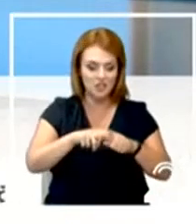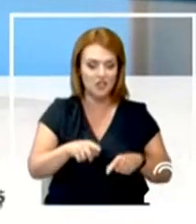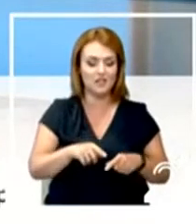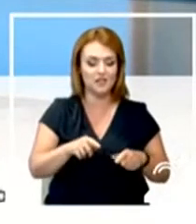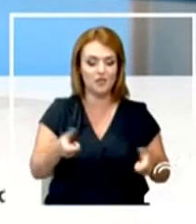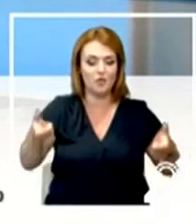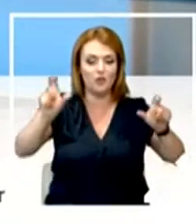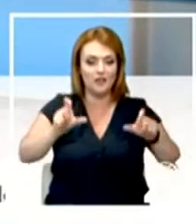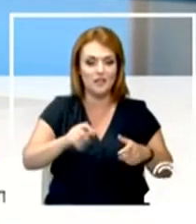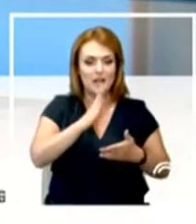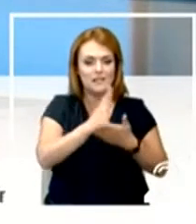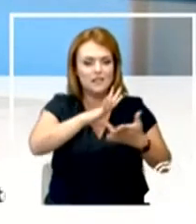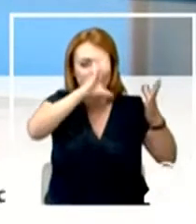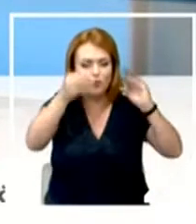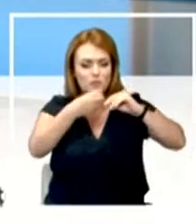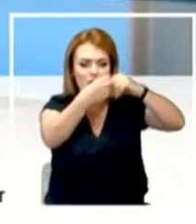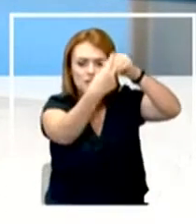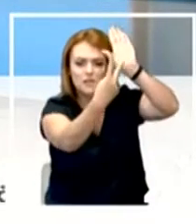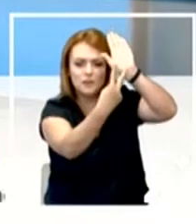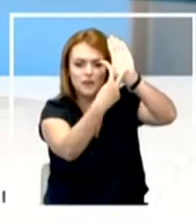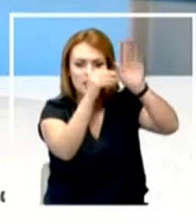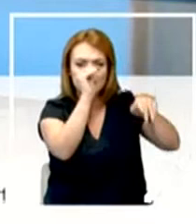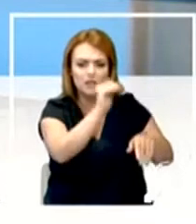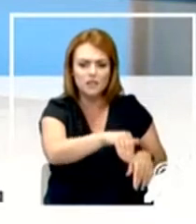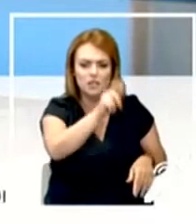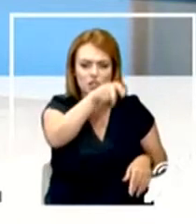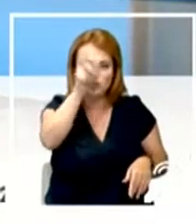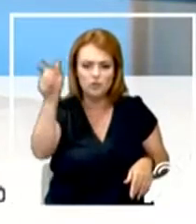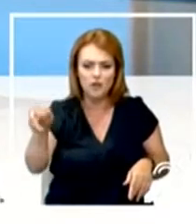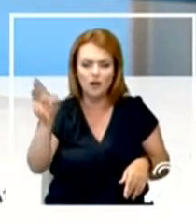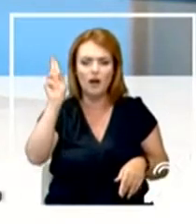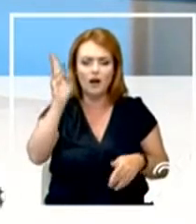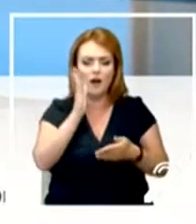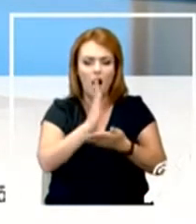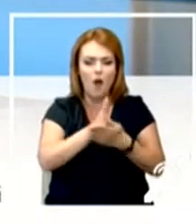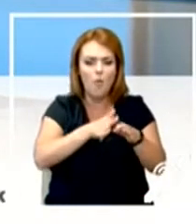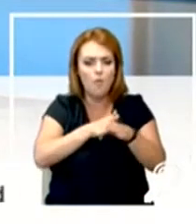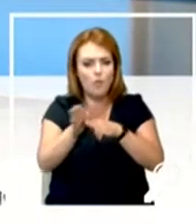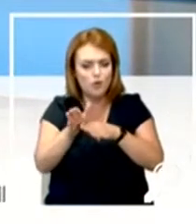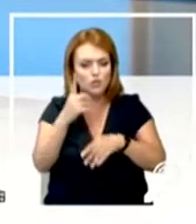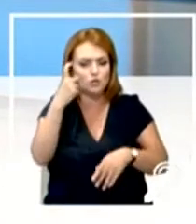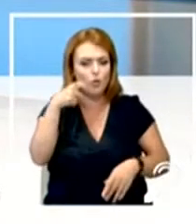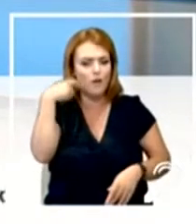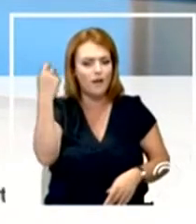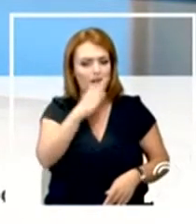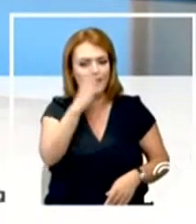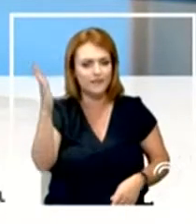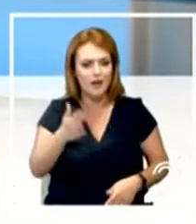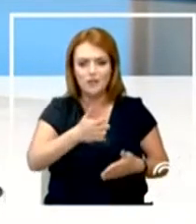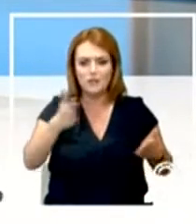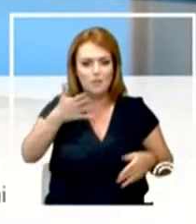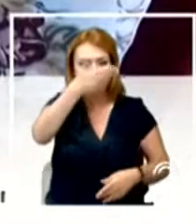peste 17.000 de persoane care au depășit 100 de ani. Iar orașul cu cei mai mulți centenari este